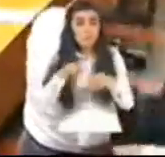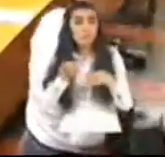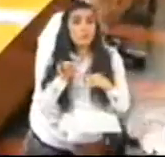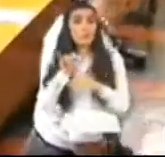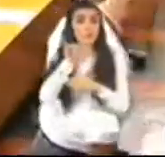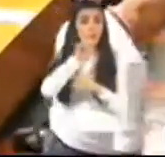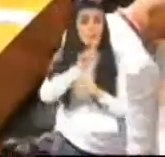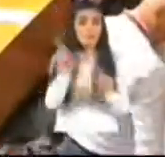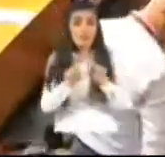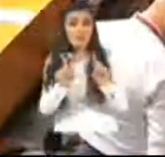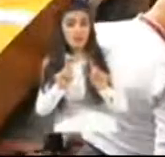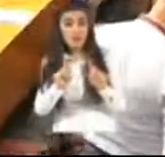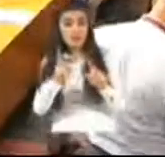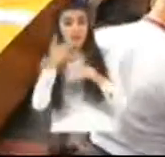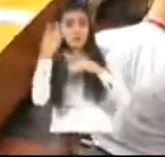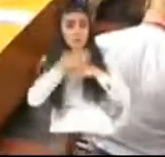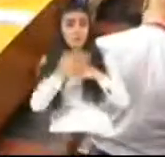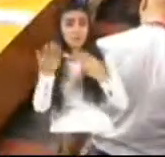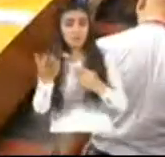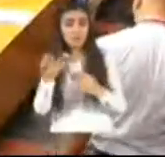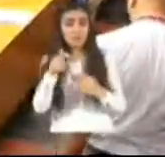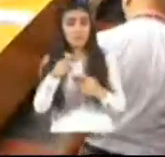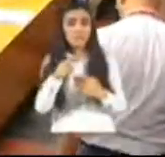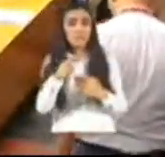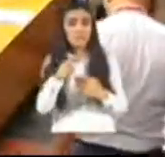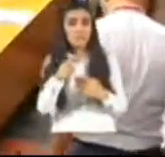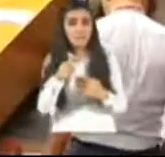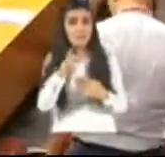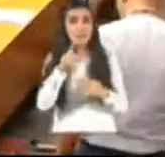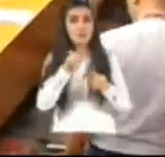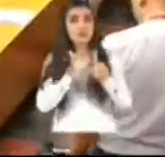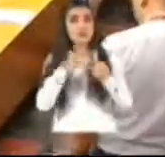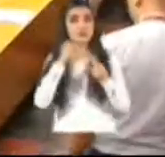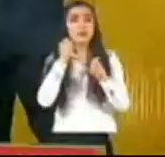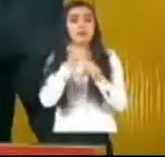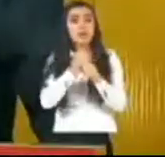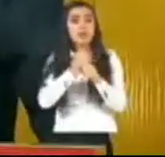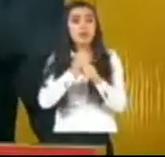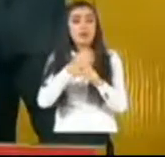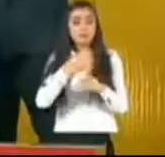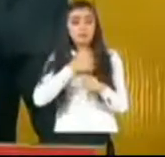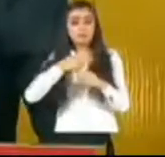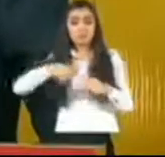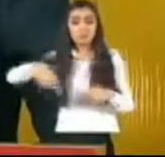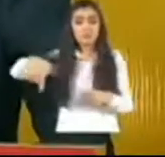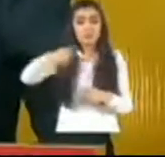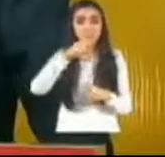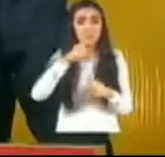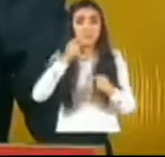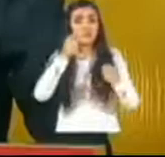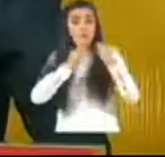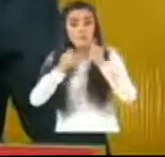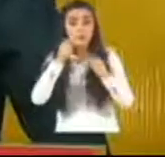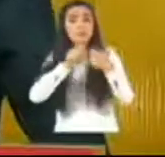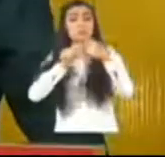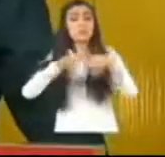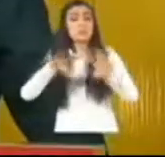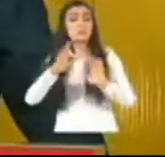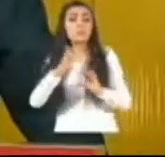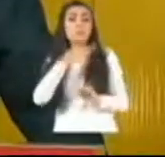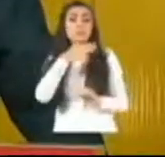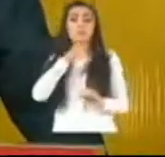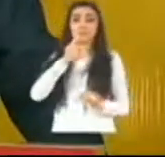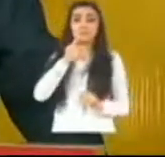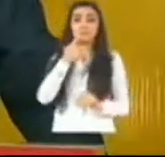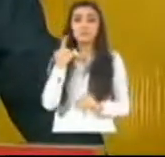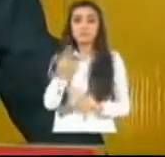uçuşa yasak kapsamına alınırsa, bunun YPG'nin hakimiyet alanlarına uygulanıp uygulanmayacağı da